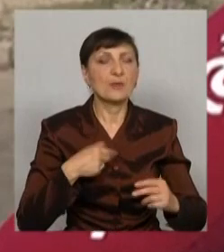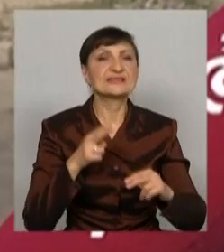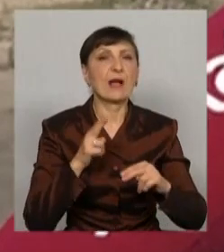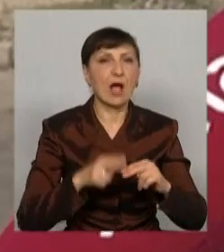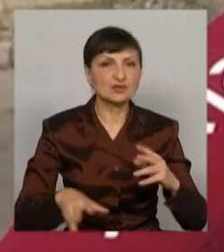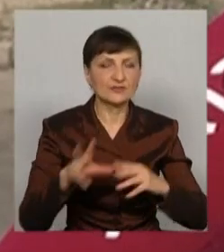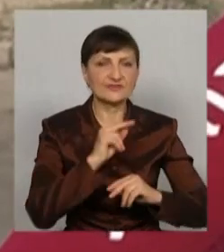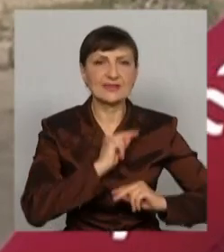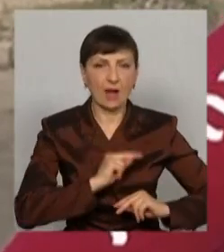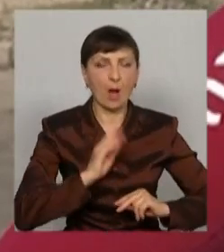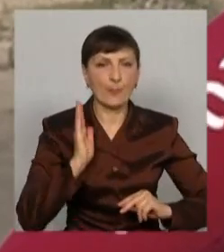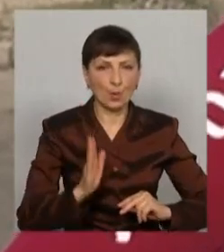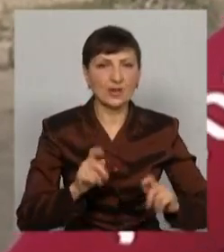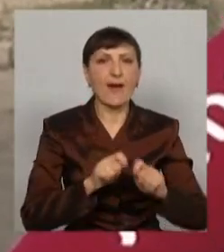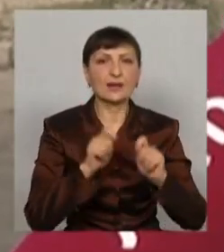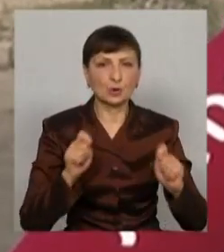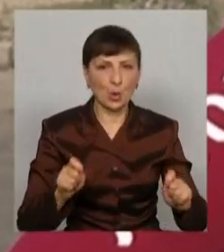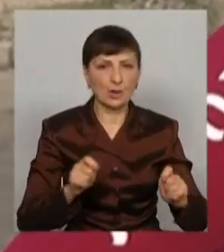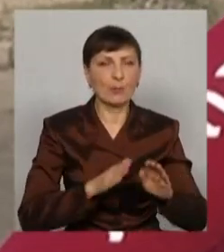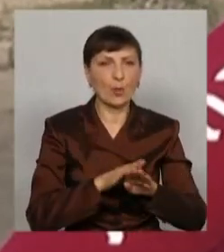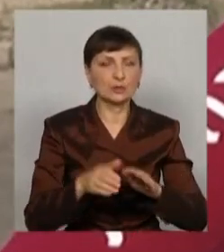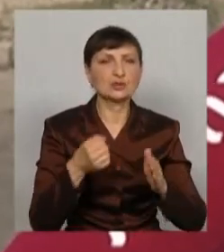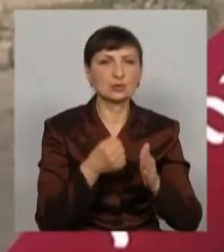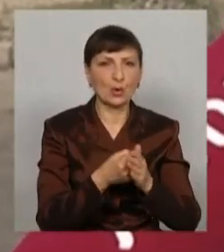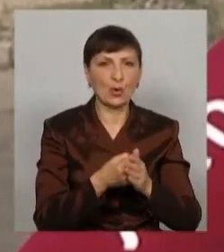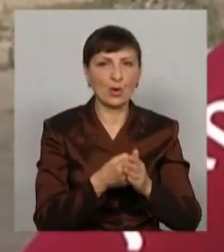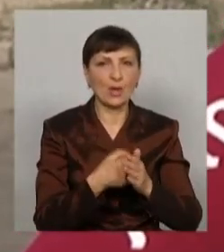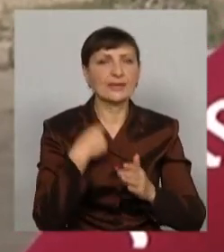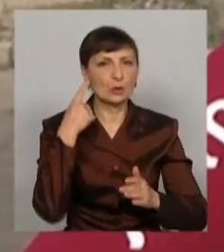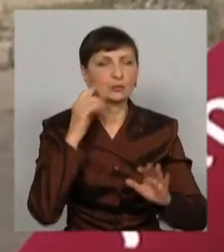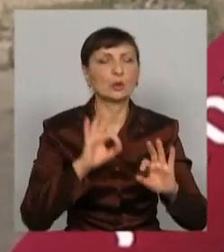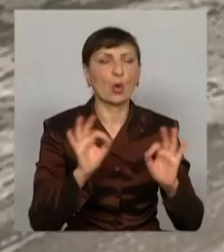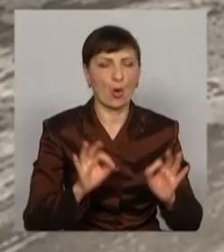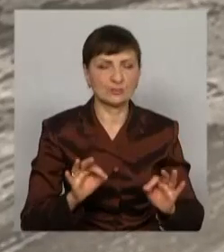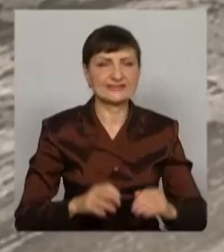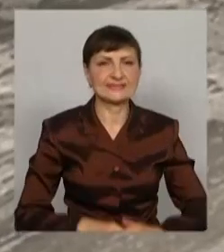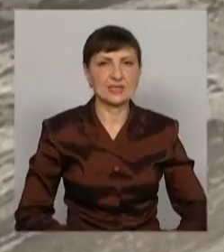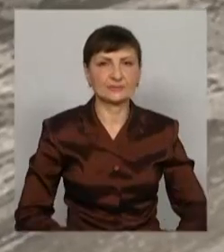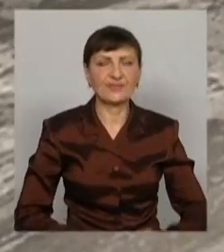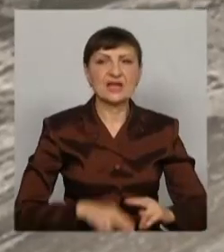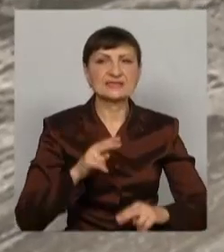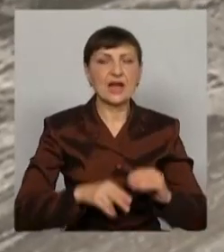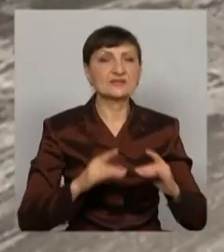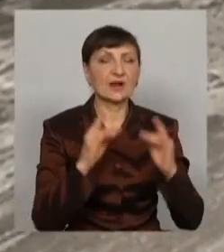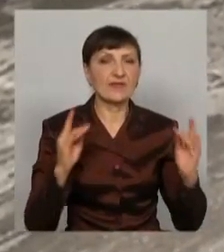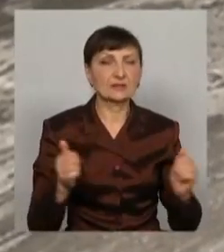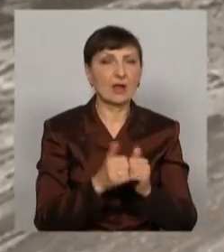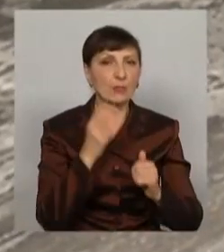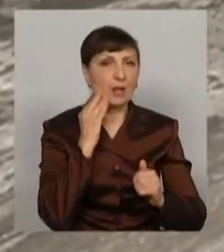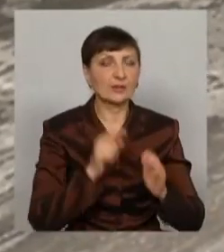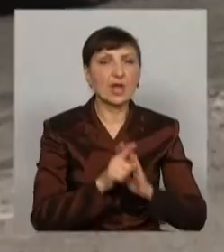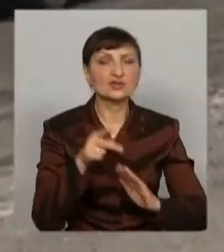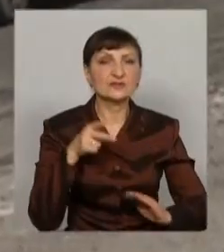все работы, откроем движение полностью до, я думаю, до осени все откроется. Строительство развязки пригороде Алматы начали в